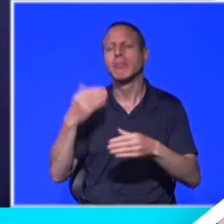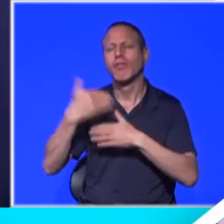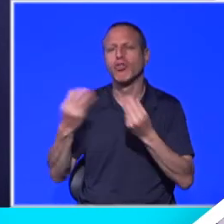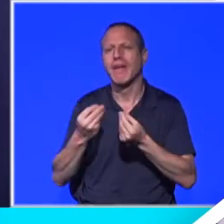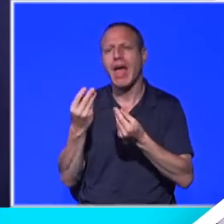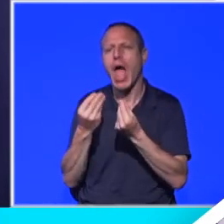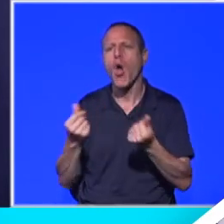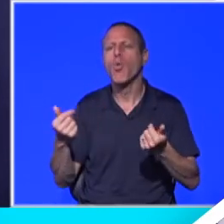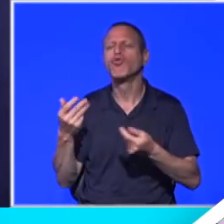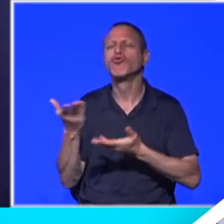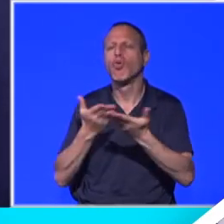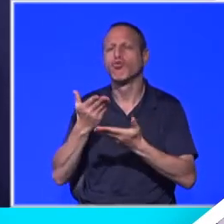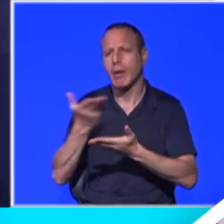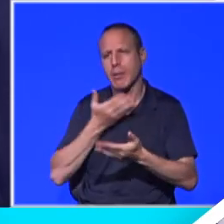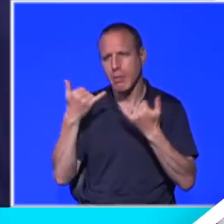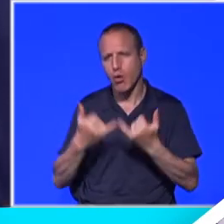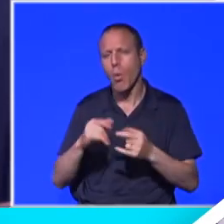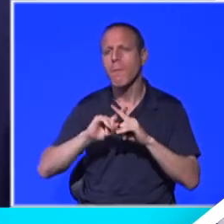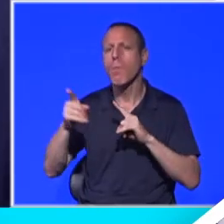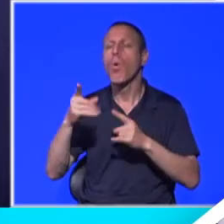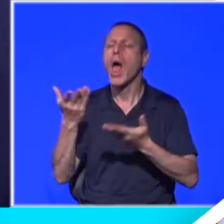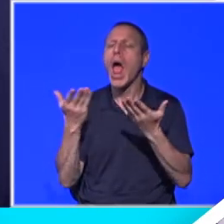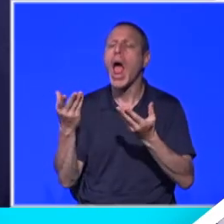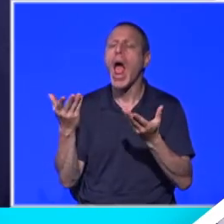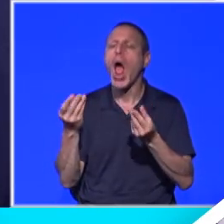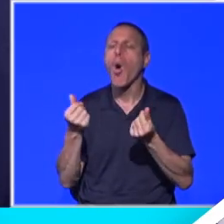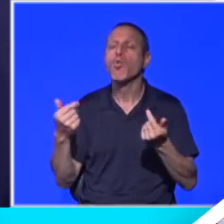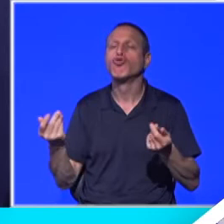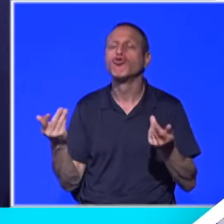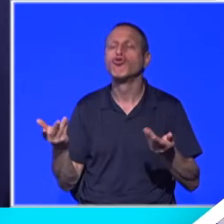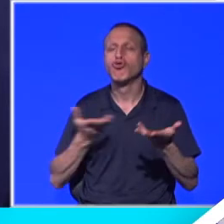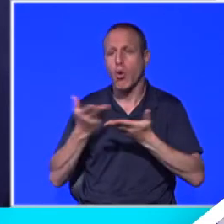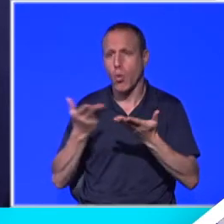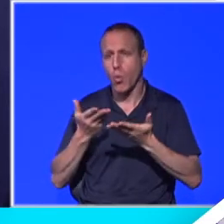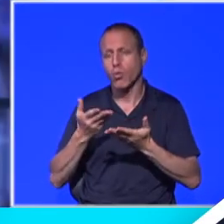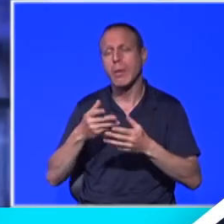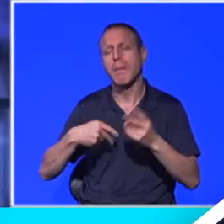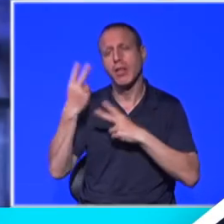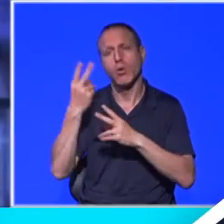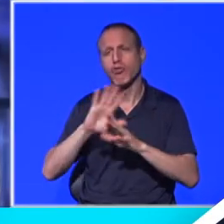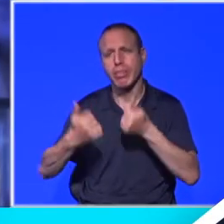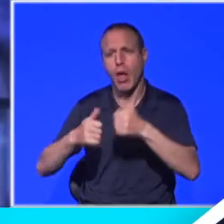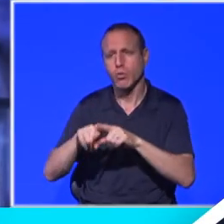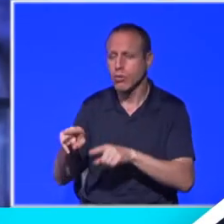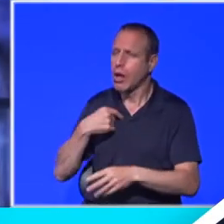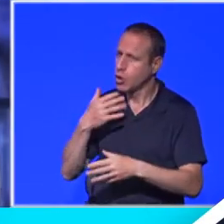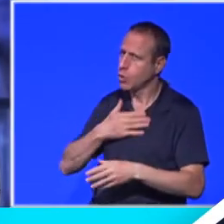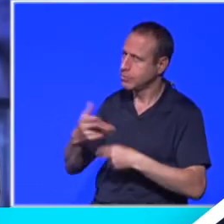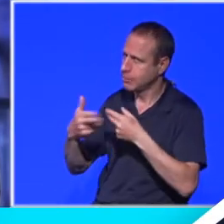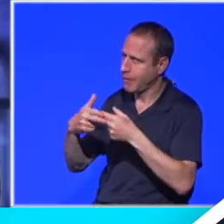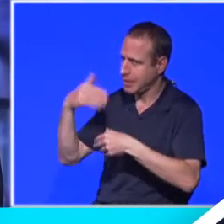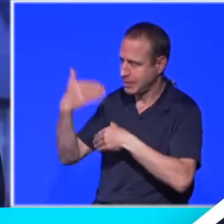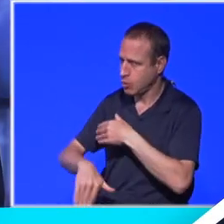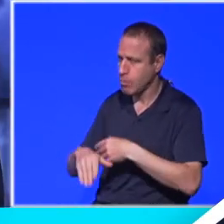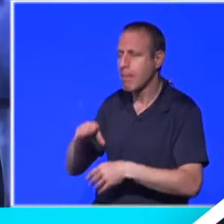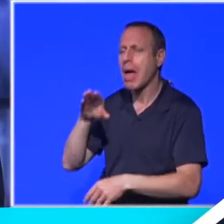מקבלים היום, לעומת איכות השירות שאנחנו מקבלים בבתי החולים, ששם אין תחרות כזאת. אני רוצה להתכנס לקראת סיום. עמית, מייק, אם ביידן יממש את